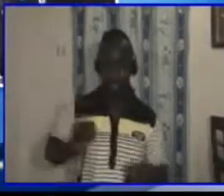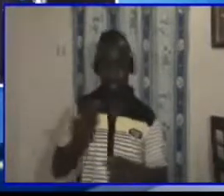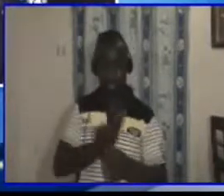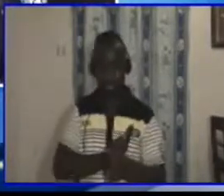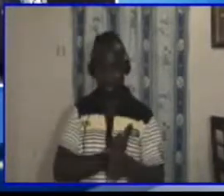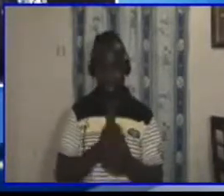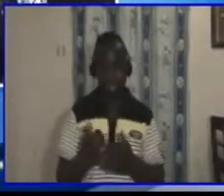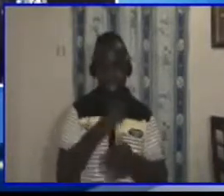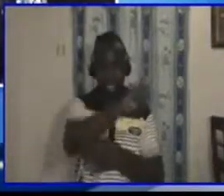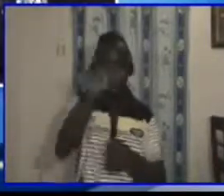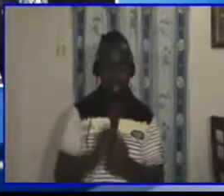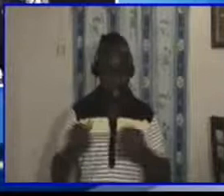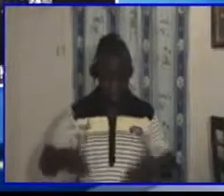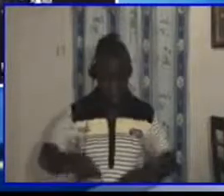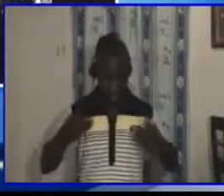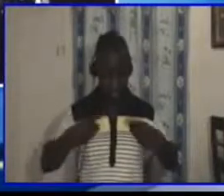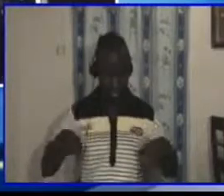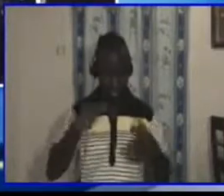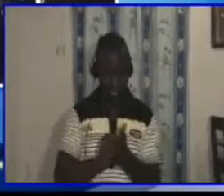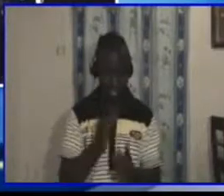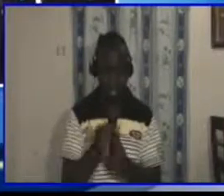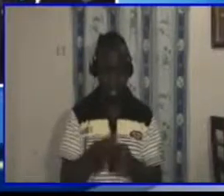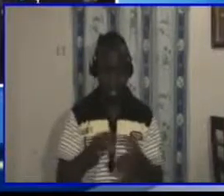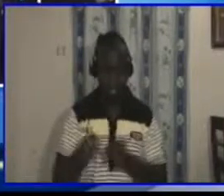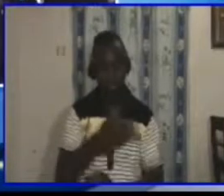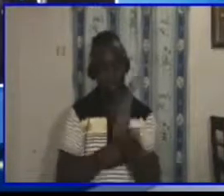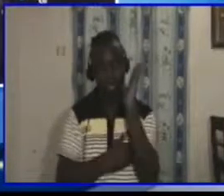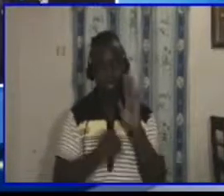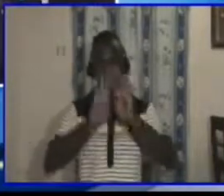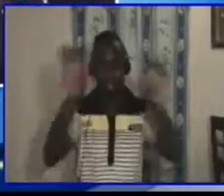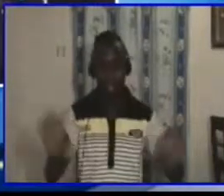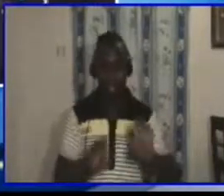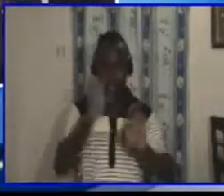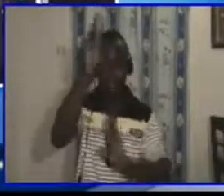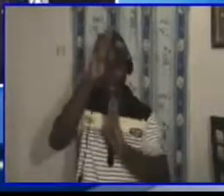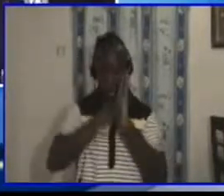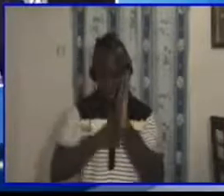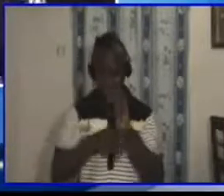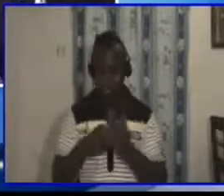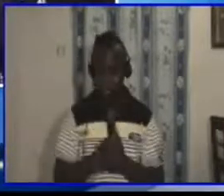eterno e se questa parola è in voi